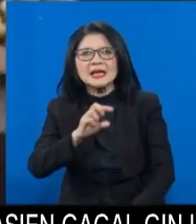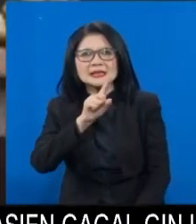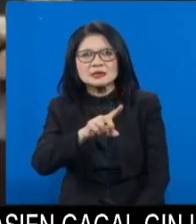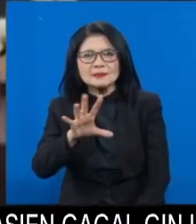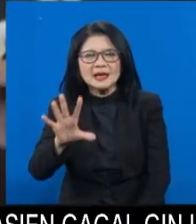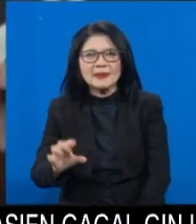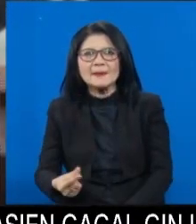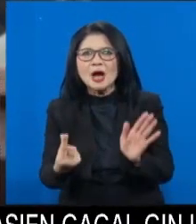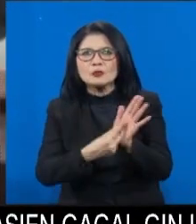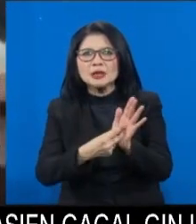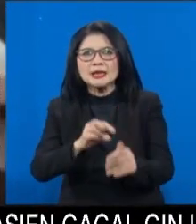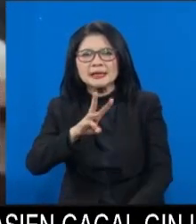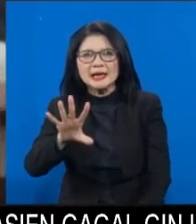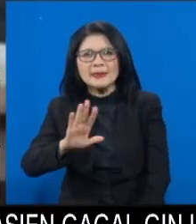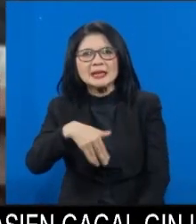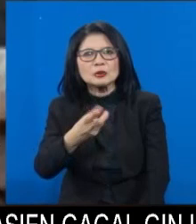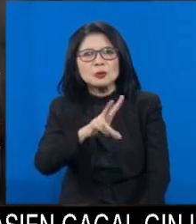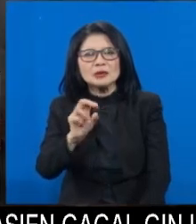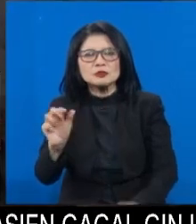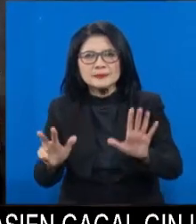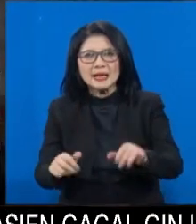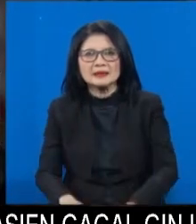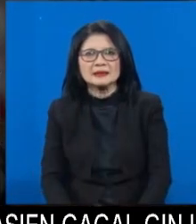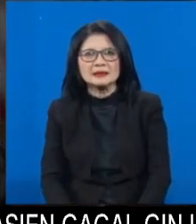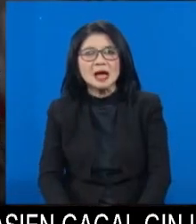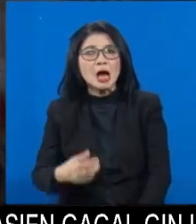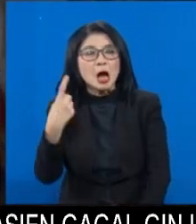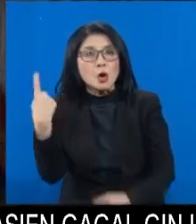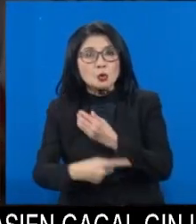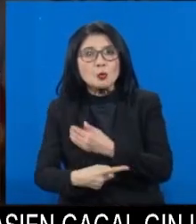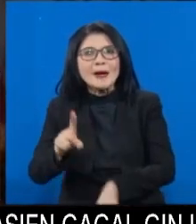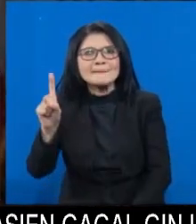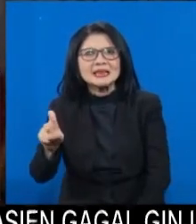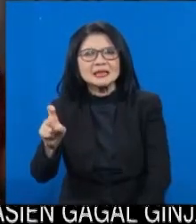UU Nomor 35 tahun 2009 dengan ancaman maksimal hukuman mati